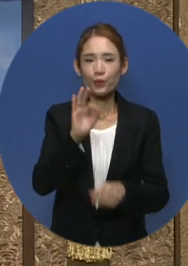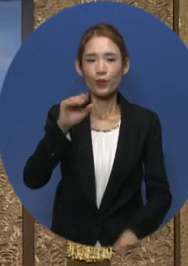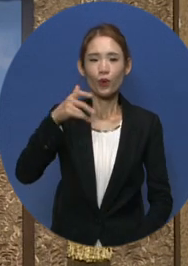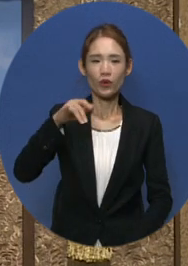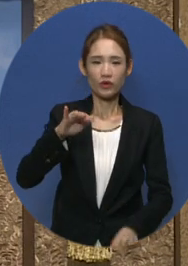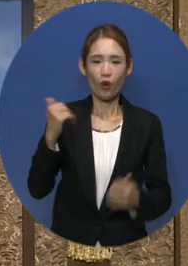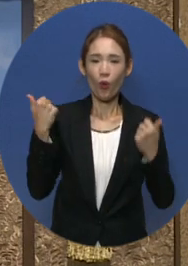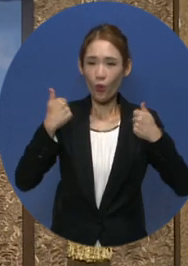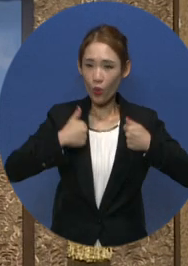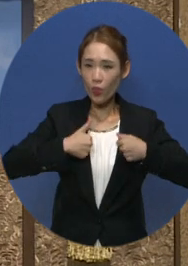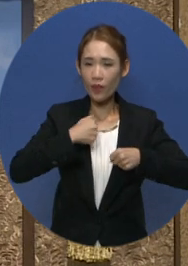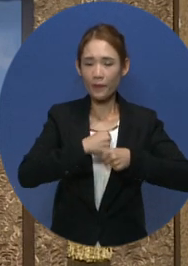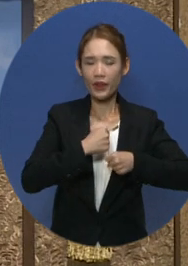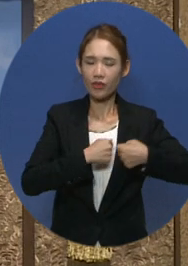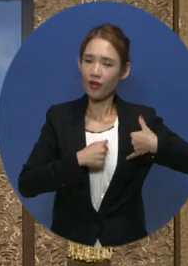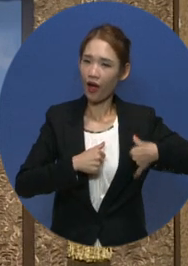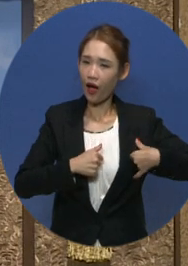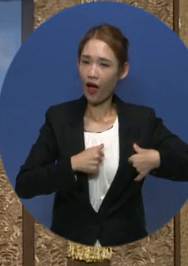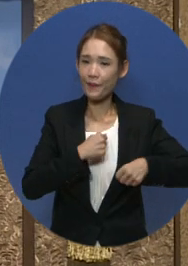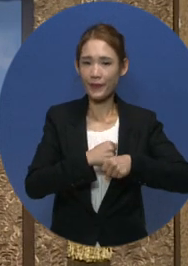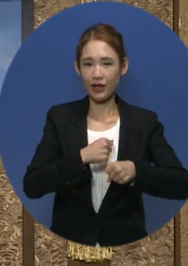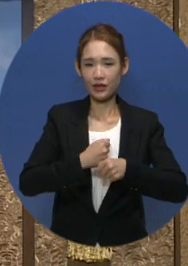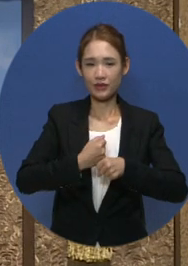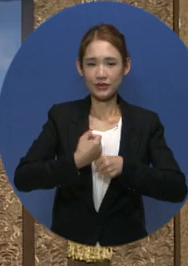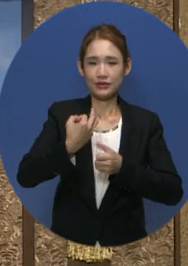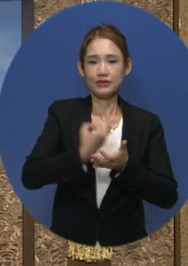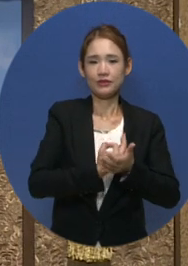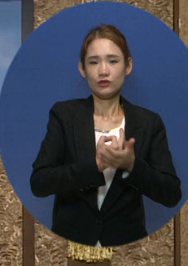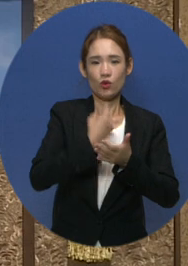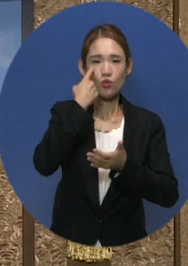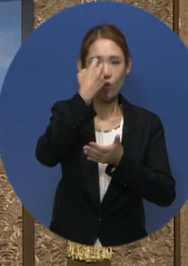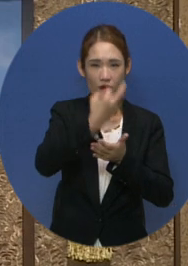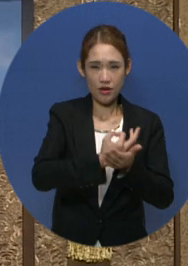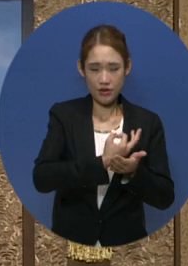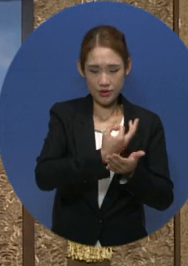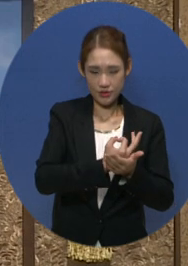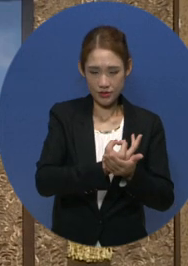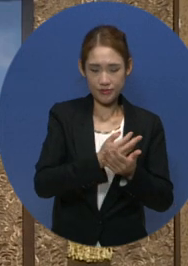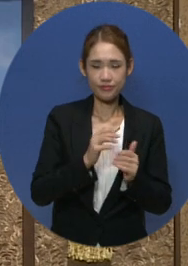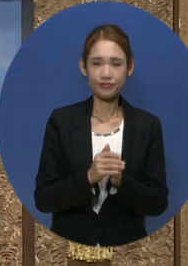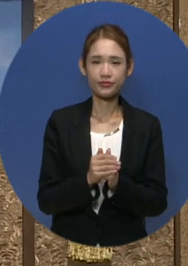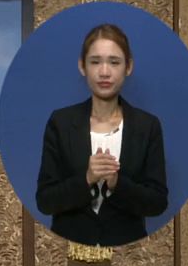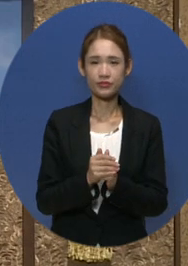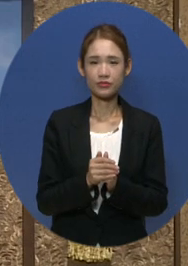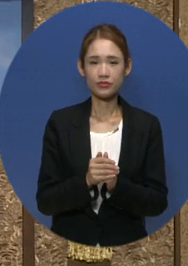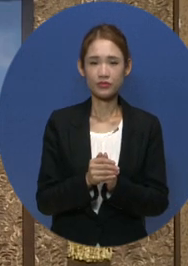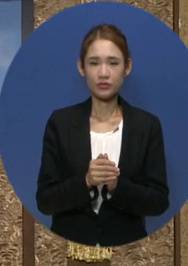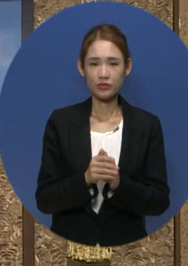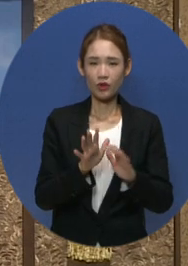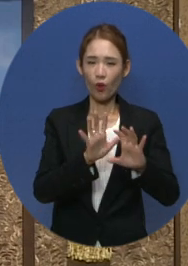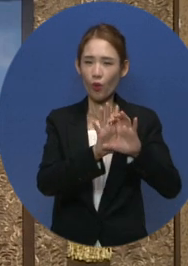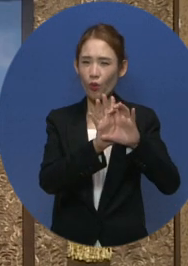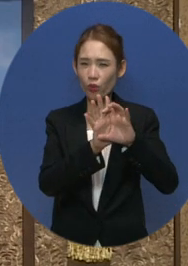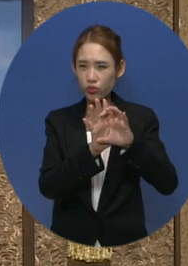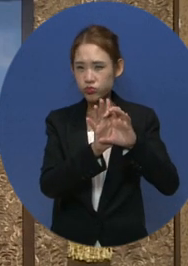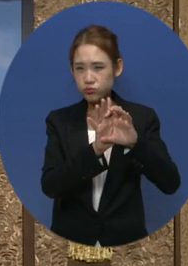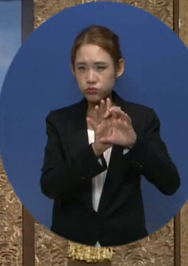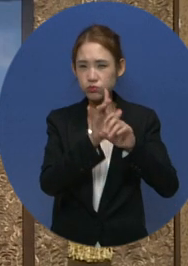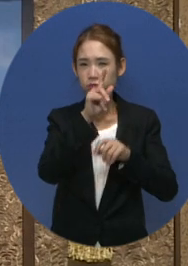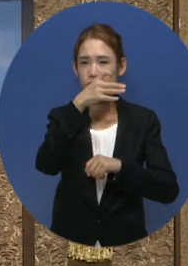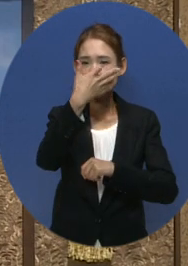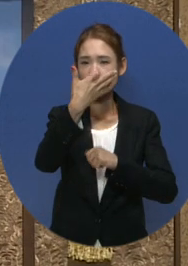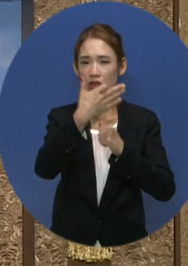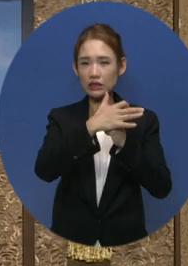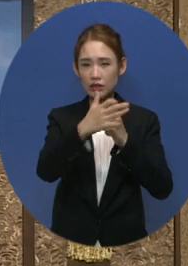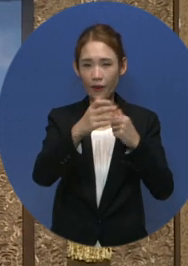옷도 만들고 가방도 만들어 가지고 수익을 얻어 가지고 월급을 받는 구조거든요. 네. 그런데 이제 코로나 상황이 와 가지고